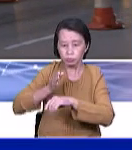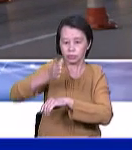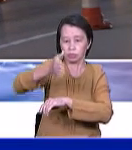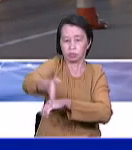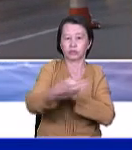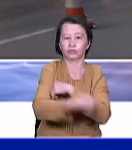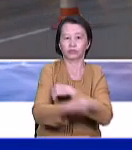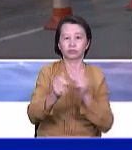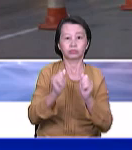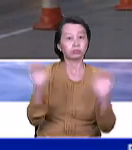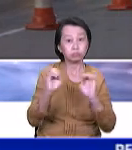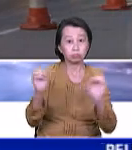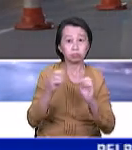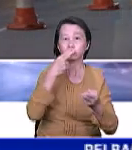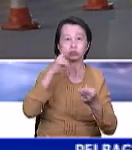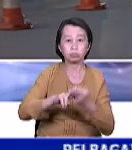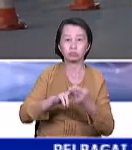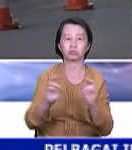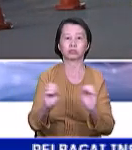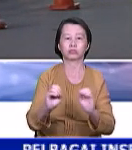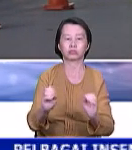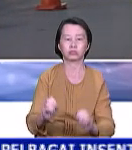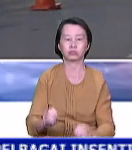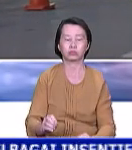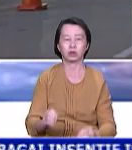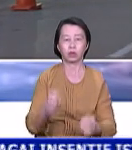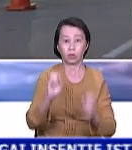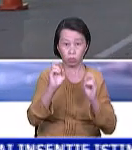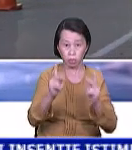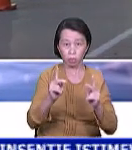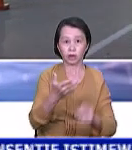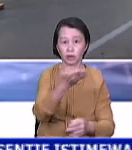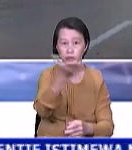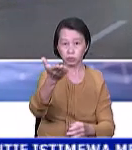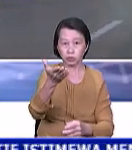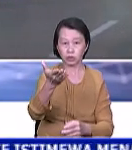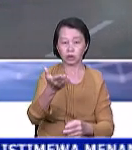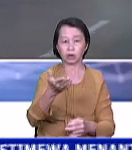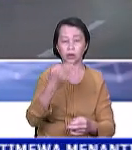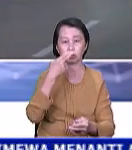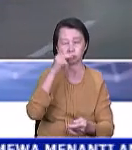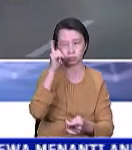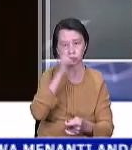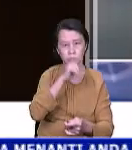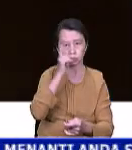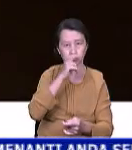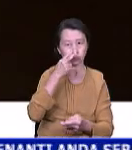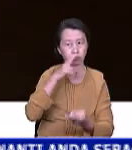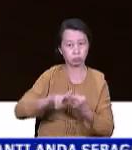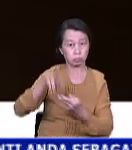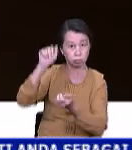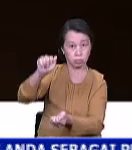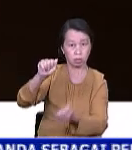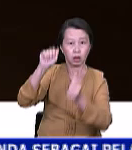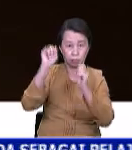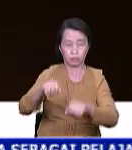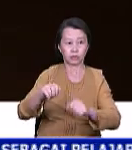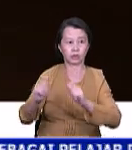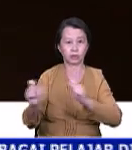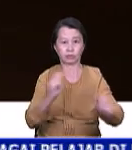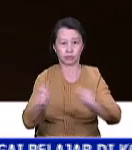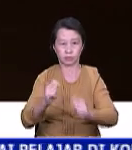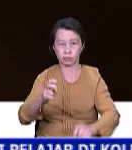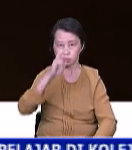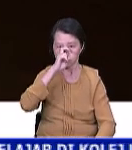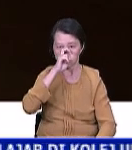negeri tanpa dokumen sah. Baik, buat anda yang cuba untuk memasukkan dokumen perjalanan, anda boleh dikenakan tindakan